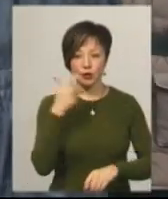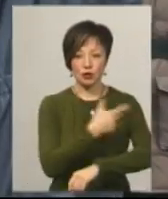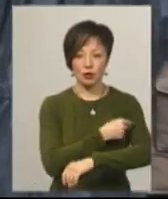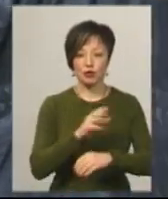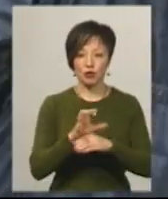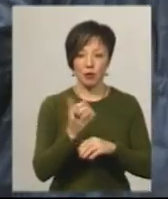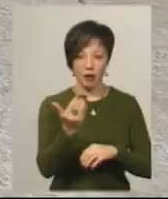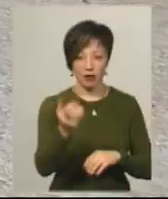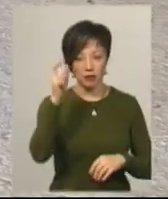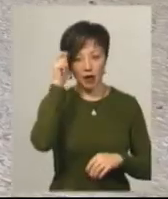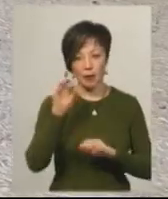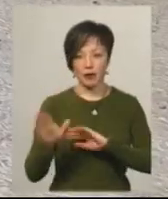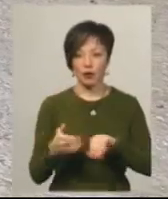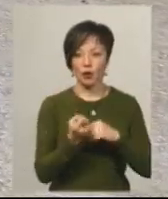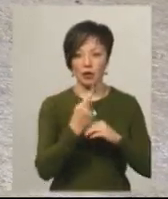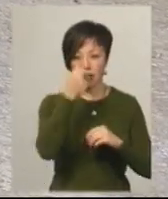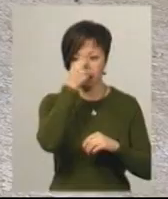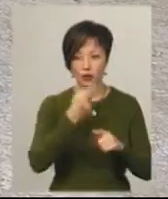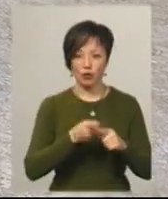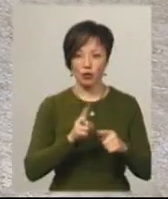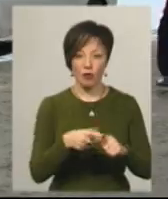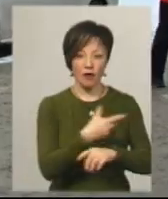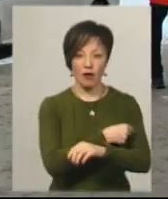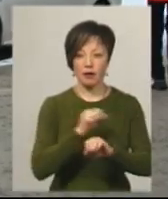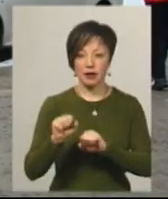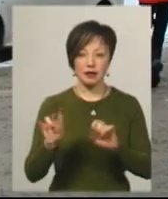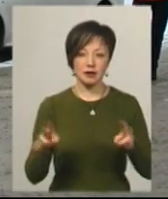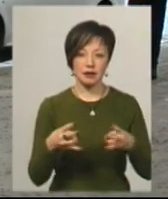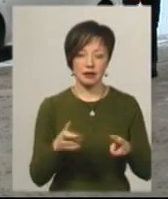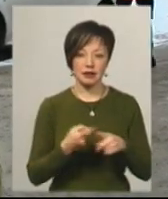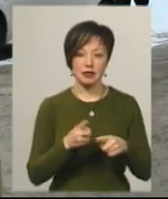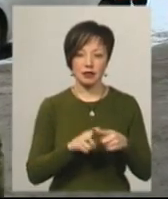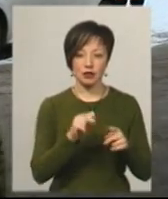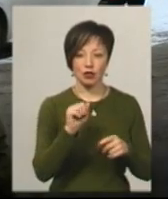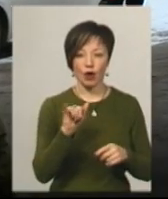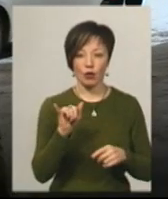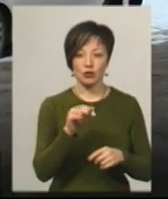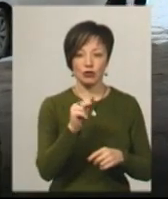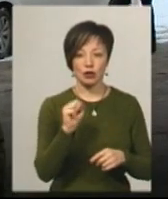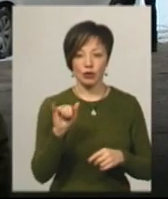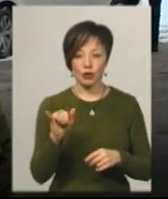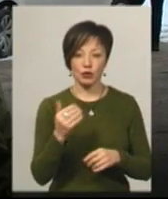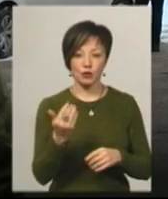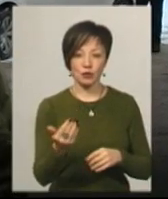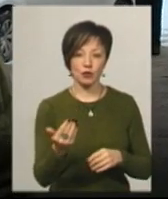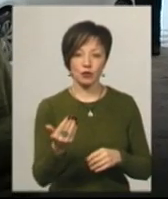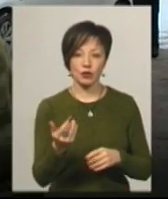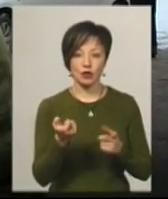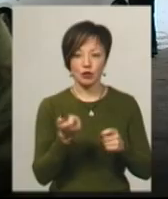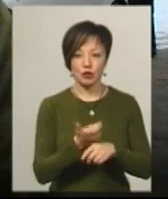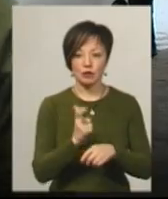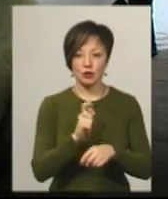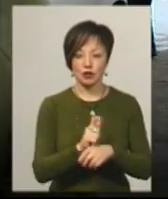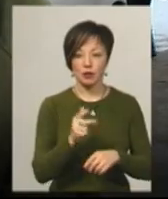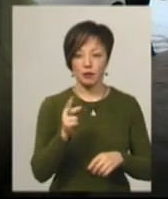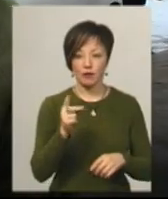собаки Віталія Редика минуло 11 місяців, тому його не вакцинували. Це порода чао-чао, йому трішечки більше, ніж